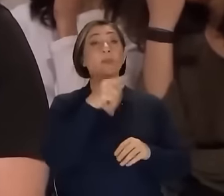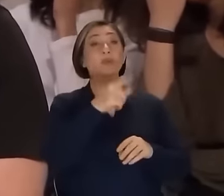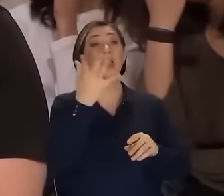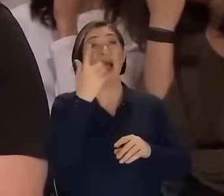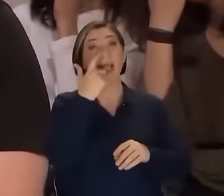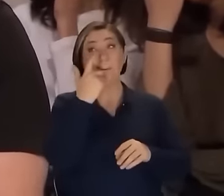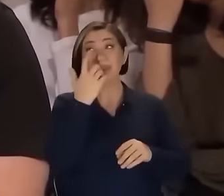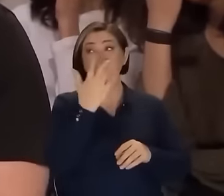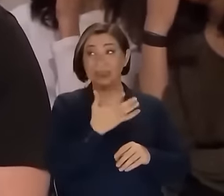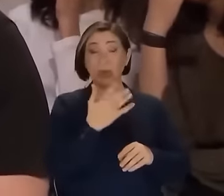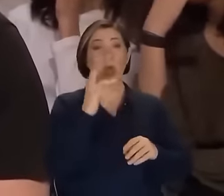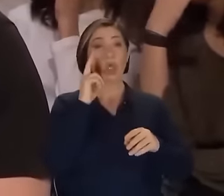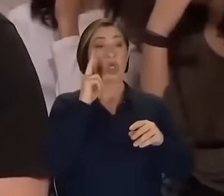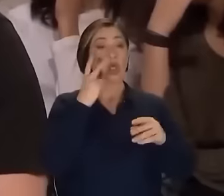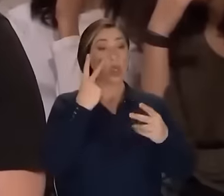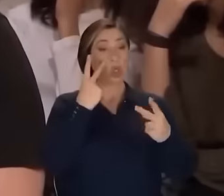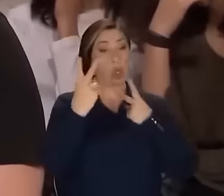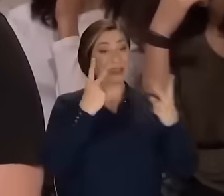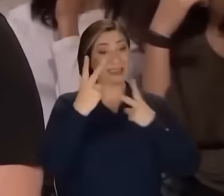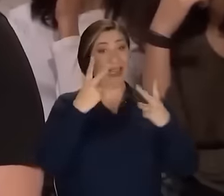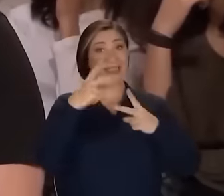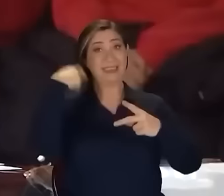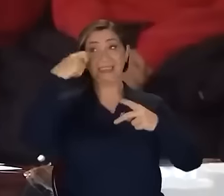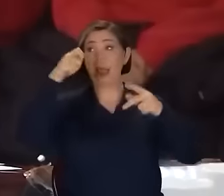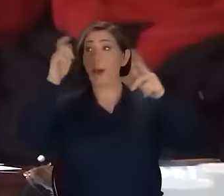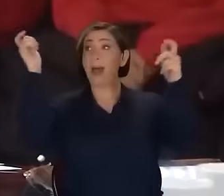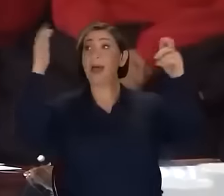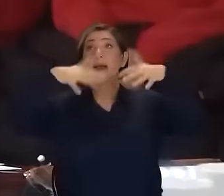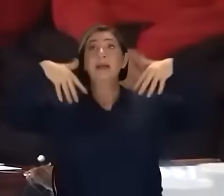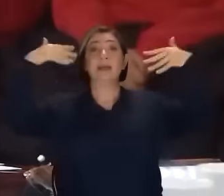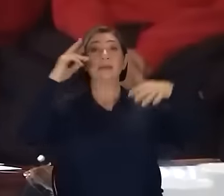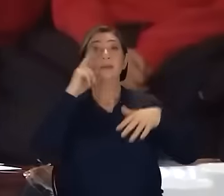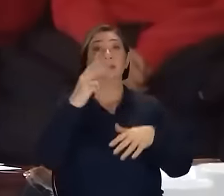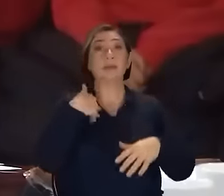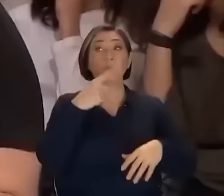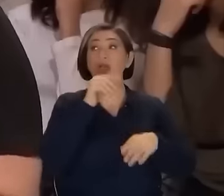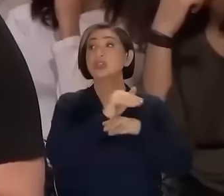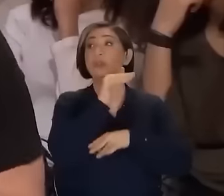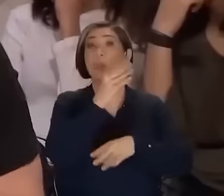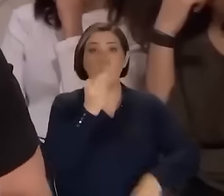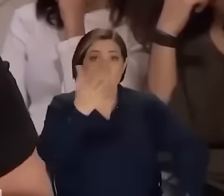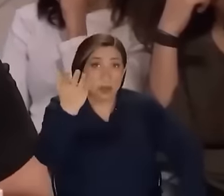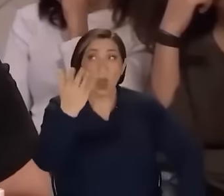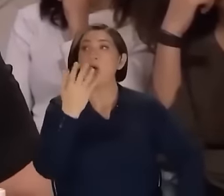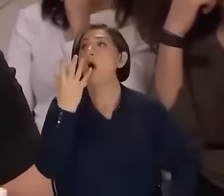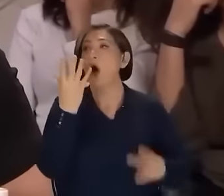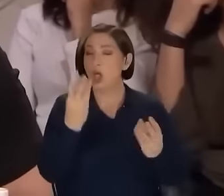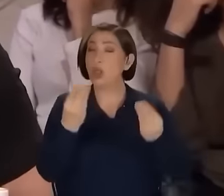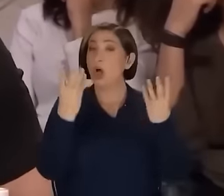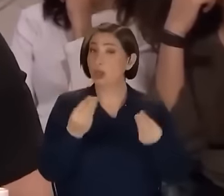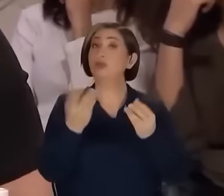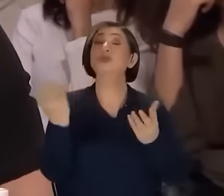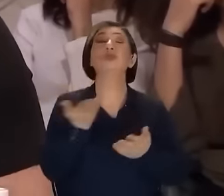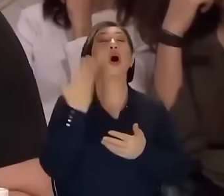daha kabasını gösteriyi sinema perdesinde gösterince de yaşadım. Olur mu böyle şey diyor. Ya böyle şey